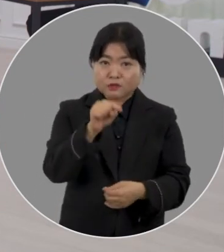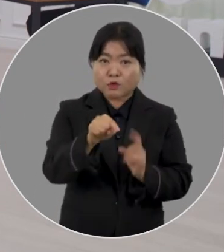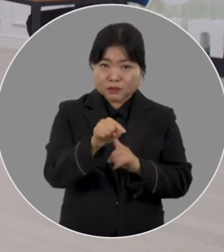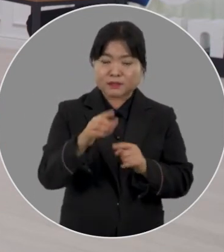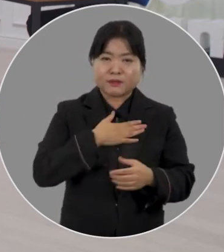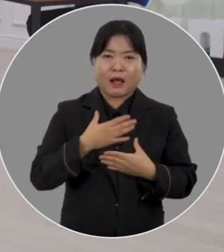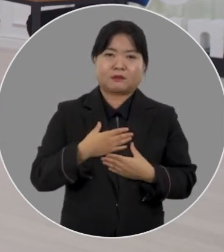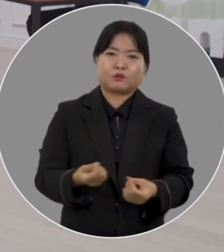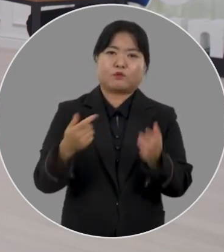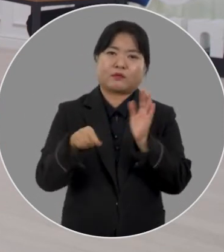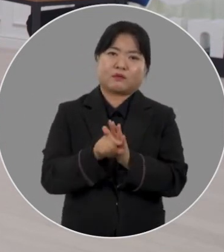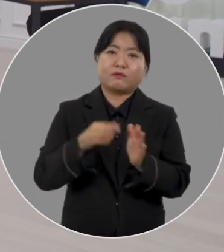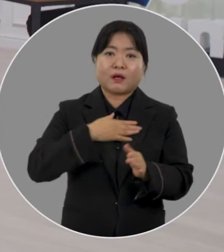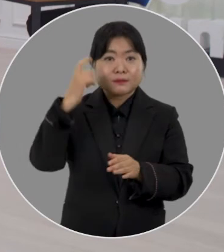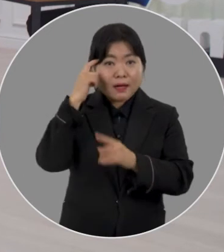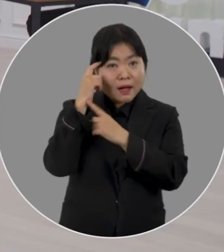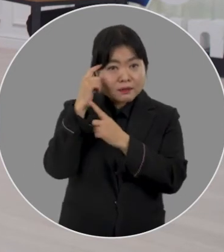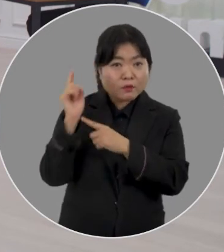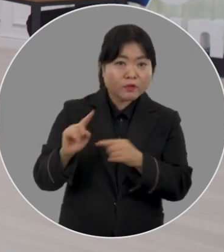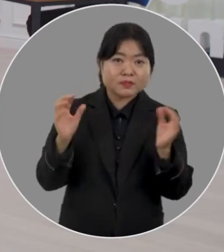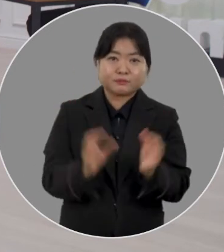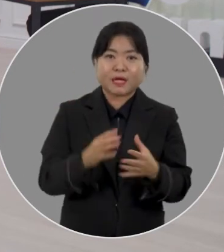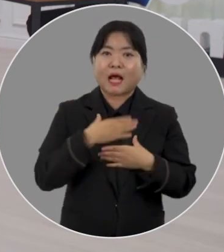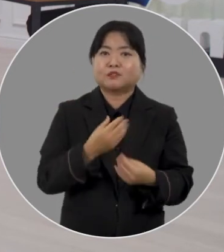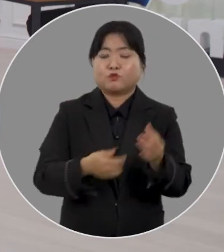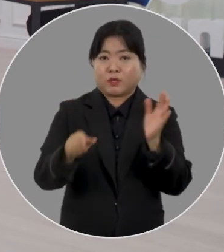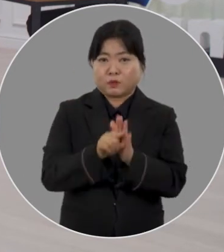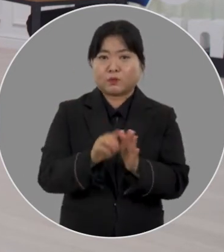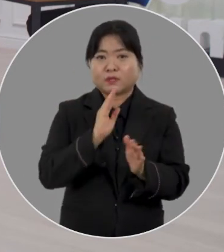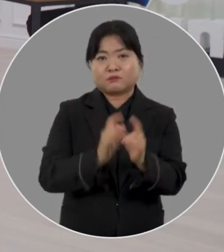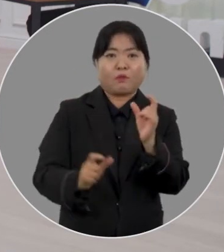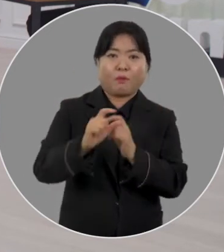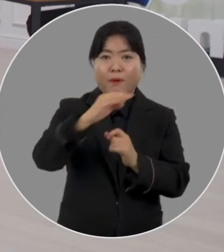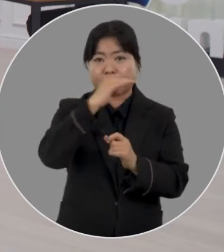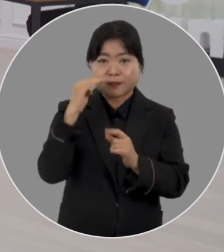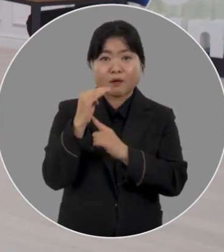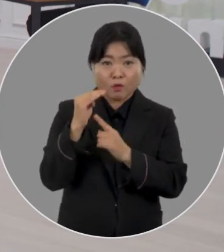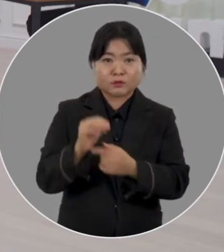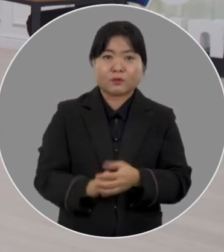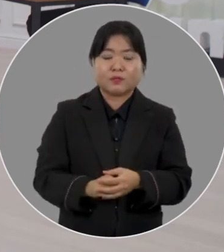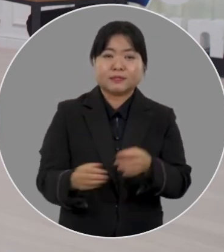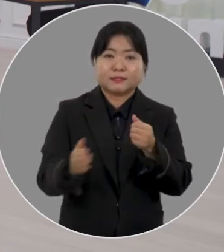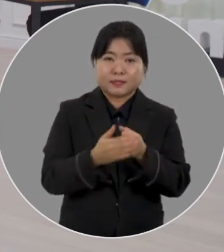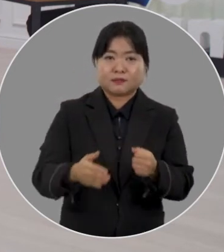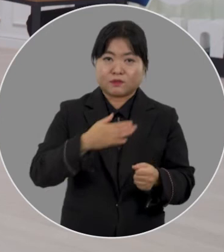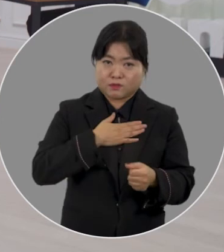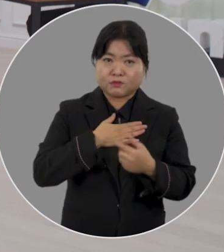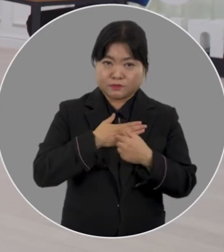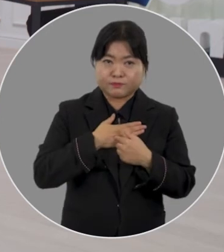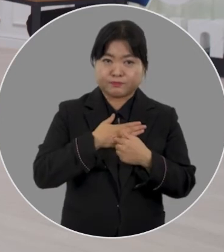것이 내 안전을 위해서 또 내가 생각하는 어떤 집단의 안전을 위해서도 사실은 더 바람직한 거거든요. 그래서 저는